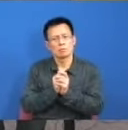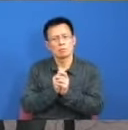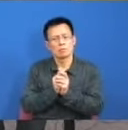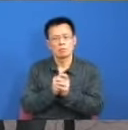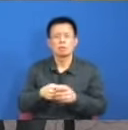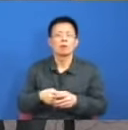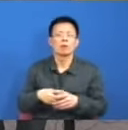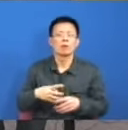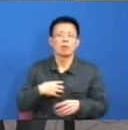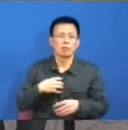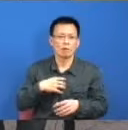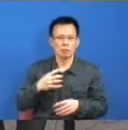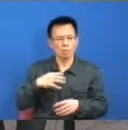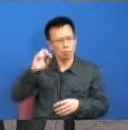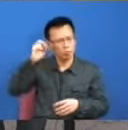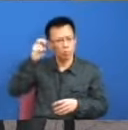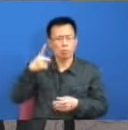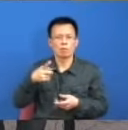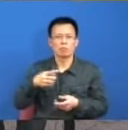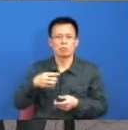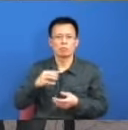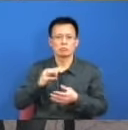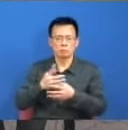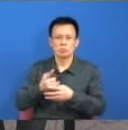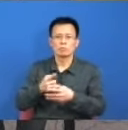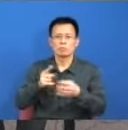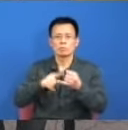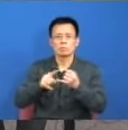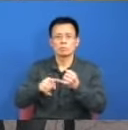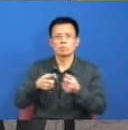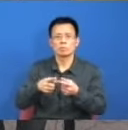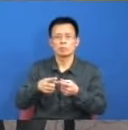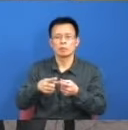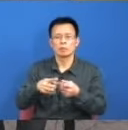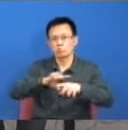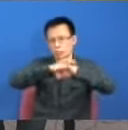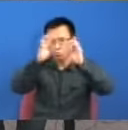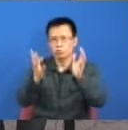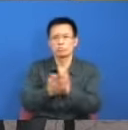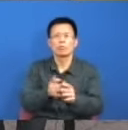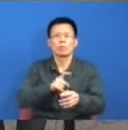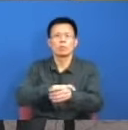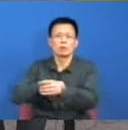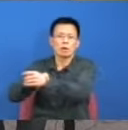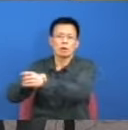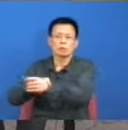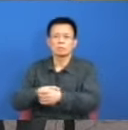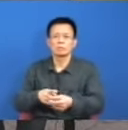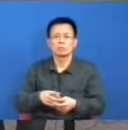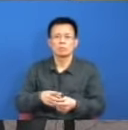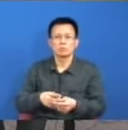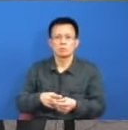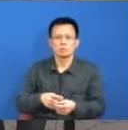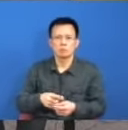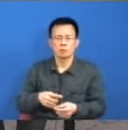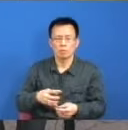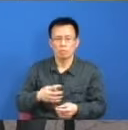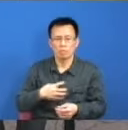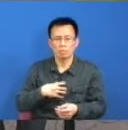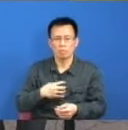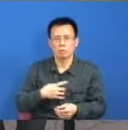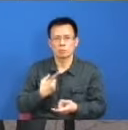唔係咁，我反而冇諗太多，因為反正其實到最尾都係全部人拉曬咁。相對之，我自己聯想到